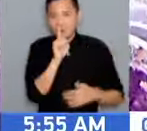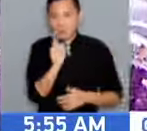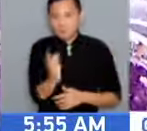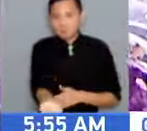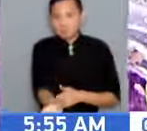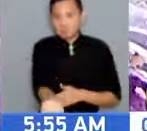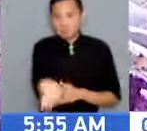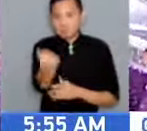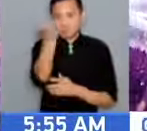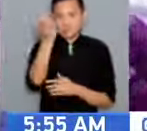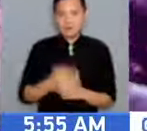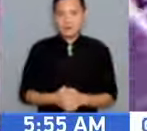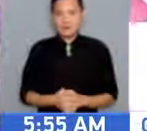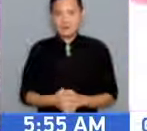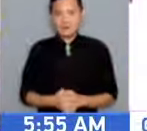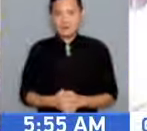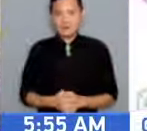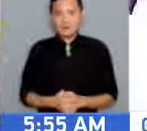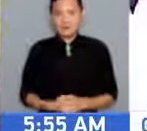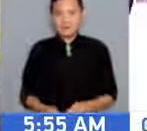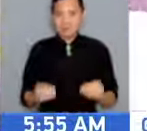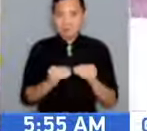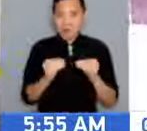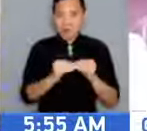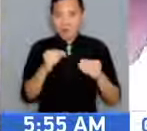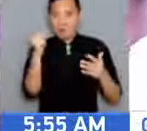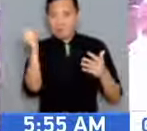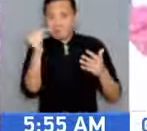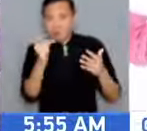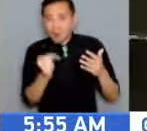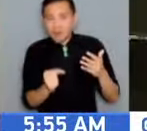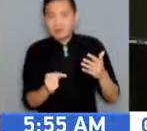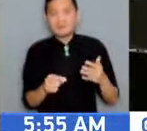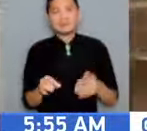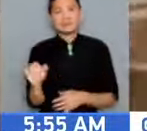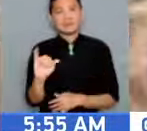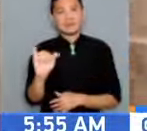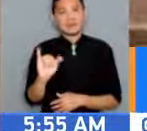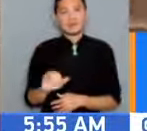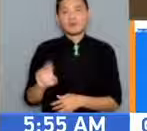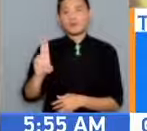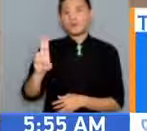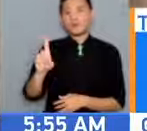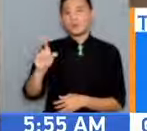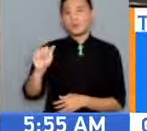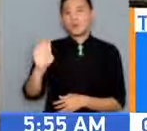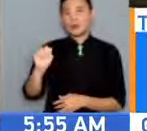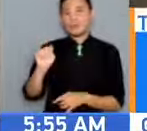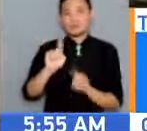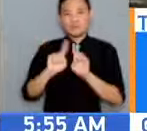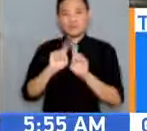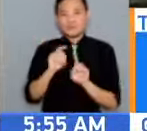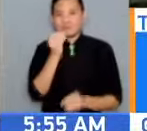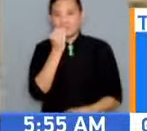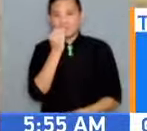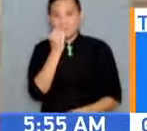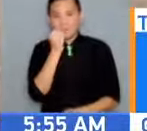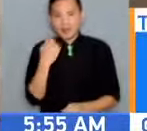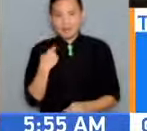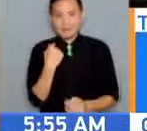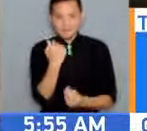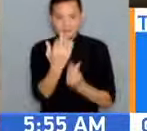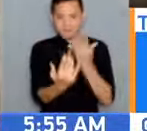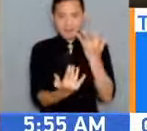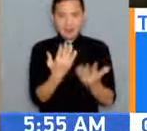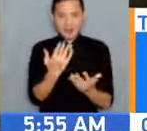pa lang tayo dyan, Madam Susie, dahil pati nga mga ulam na ibibida natin ngayong umaga, nag-aapoy na. Hindi lang malamig, pero